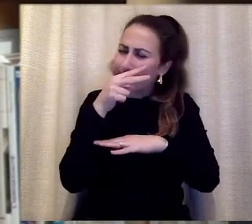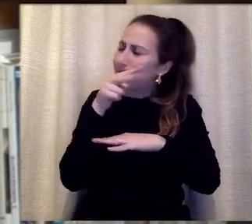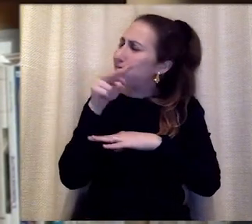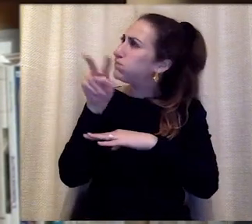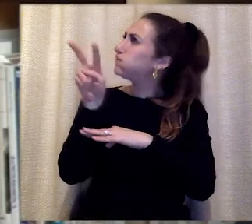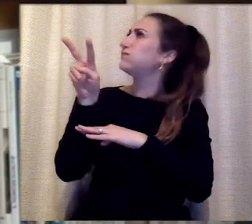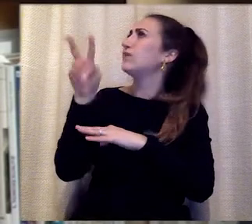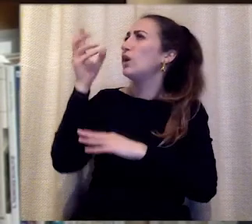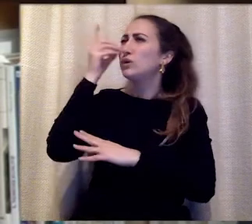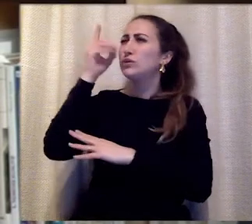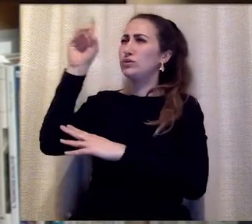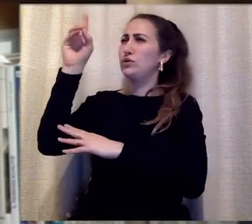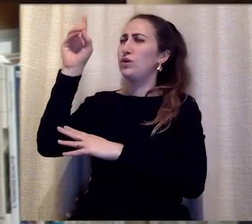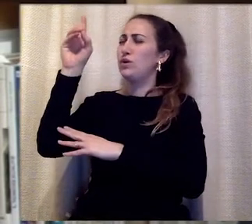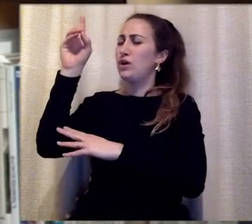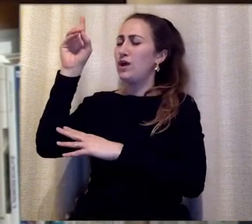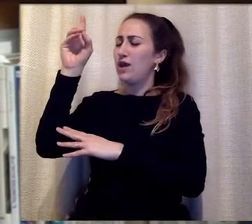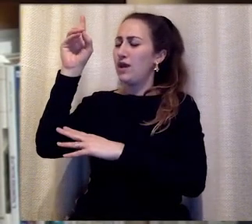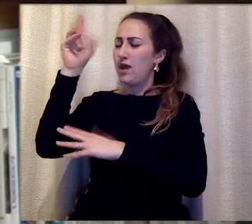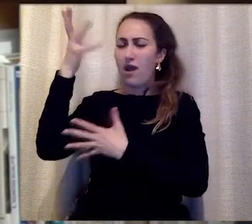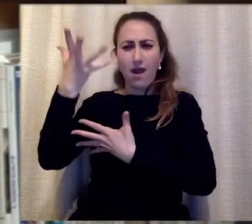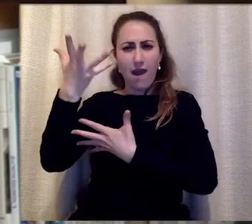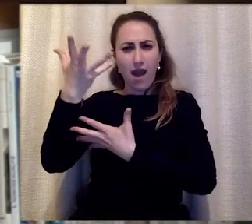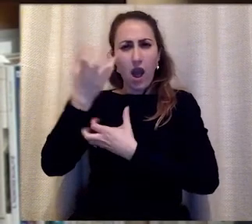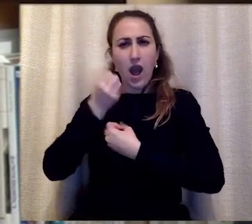signes de cette consolation dans ce monde.